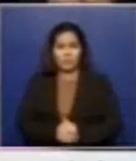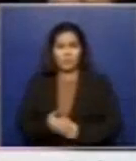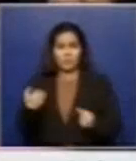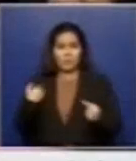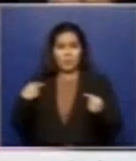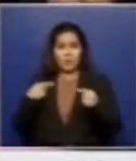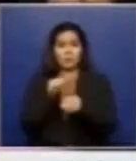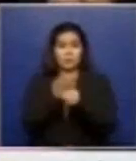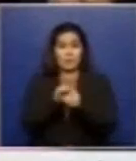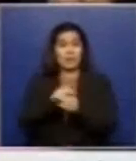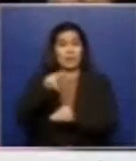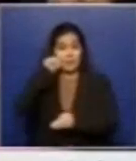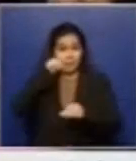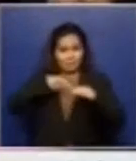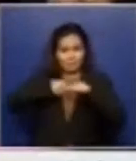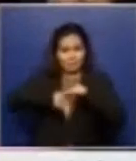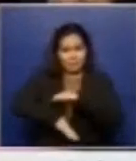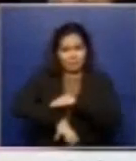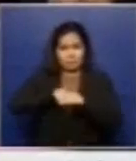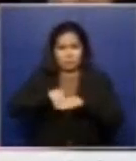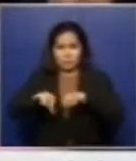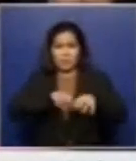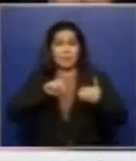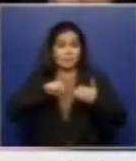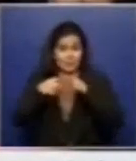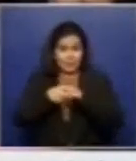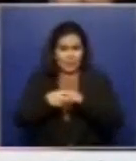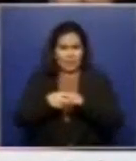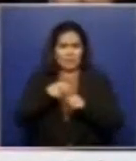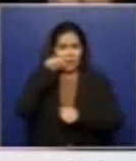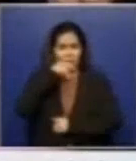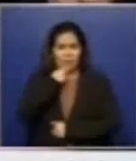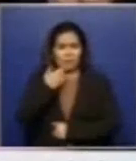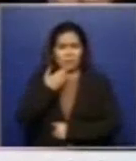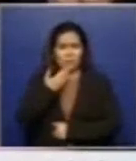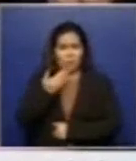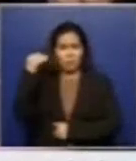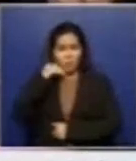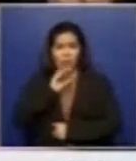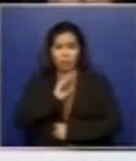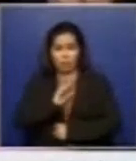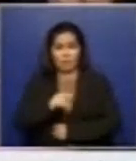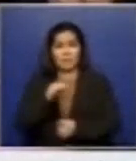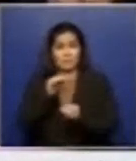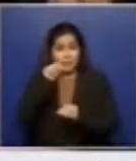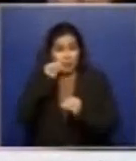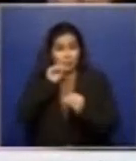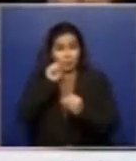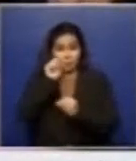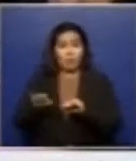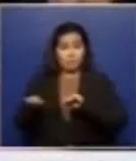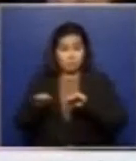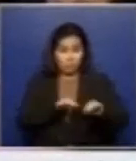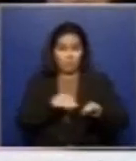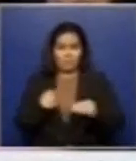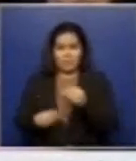งค์คือธนาคารน้ำใต้ดินเพื่อแก้ปัญหาแล้งซ้ำซากอันดับที่สองเมื่อมีวอเตอร์แบงค์แล้วทำ